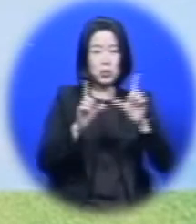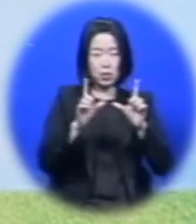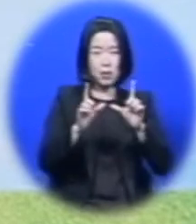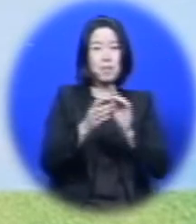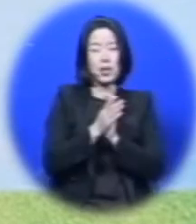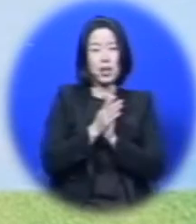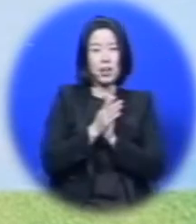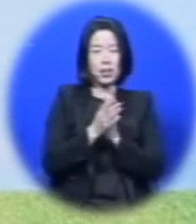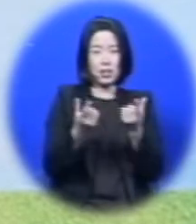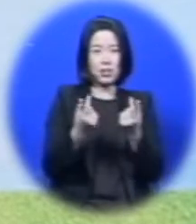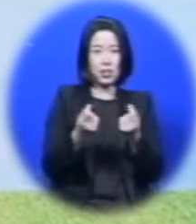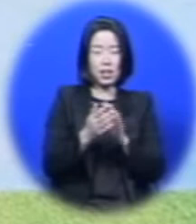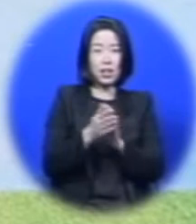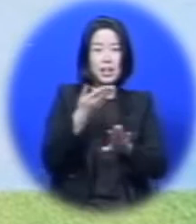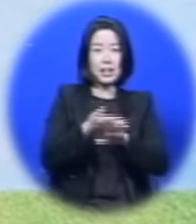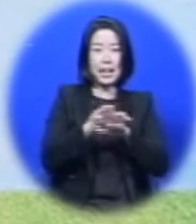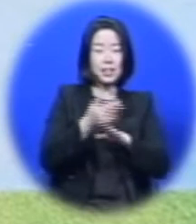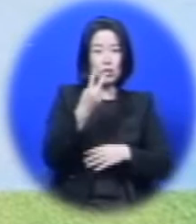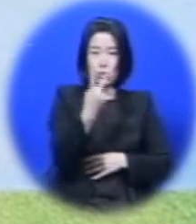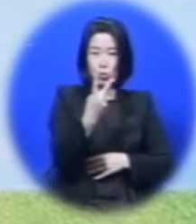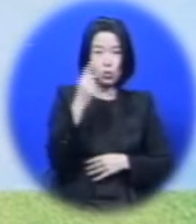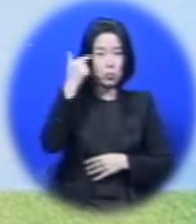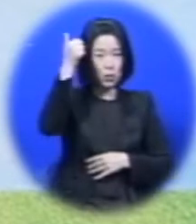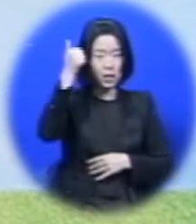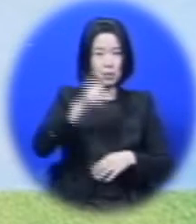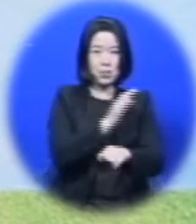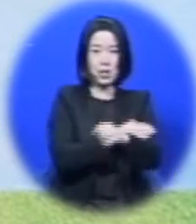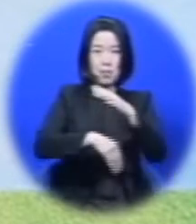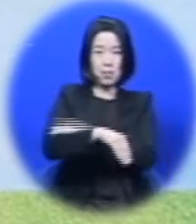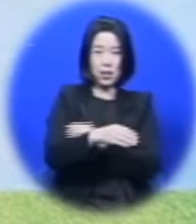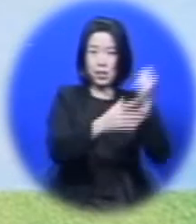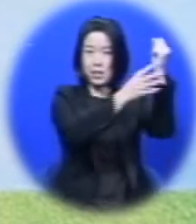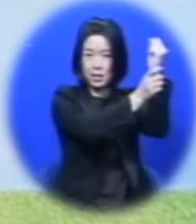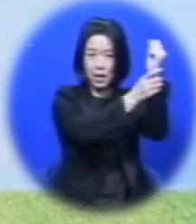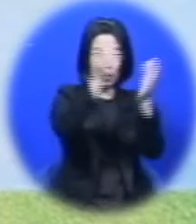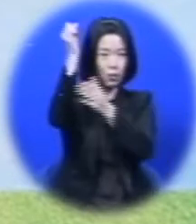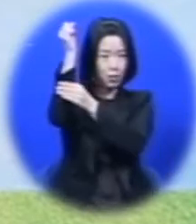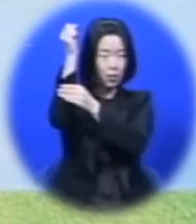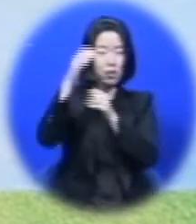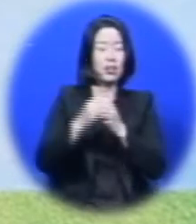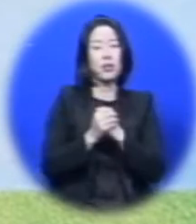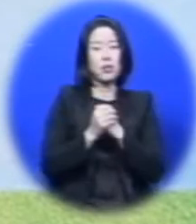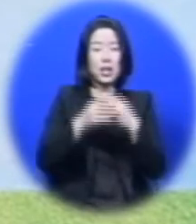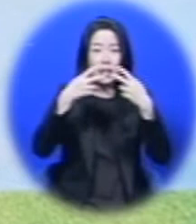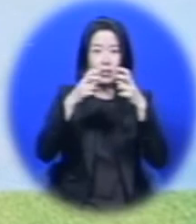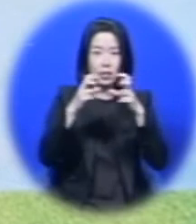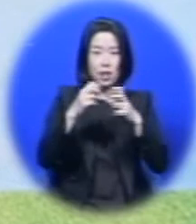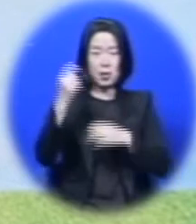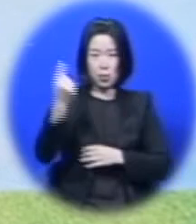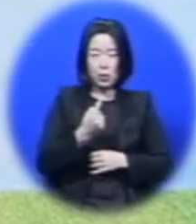것처럼 두 분 목사님 저의 팔을 붙잡게 하시고 그리고 성남에서 오신